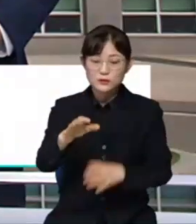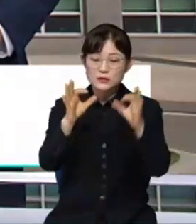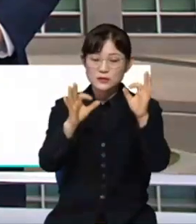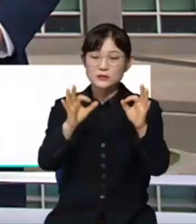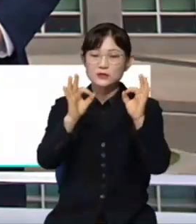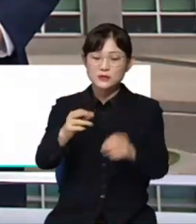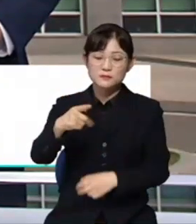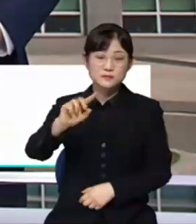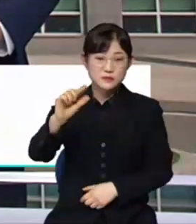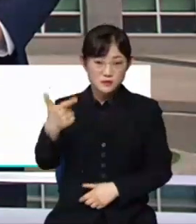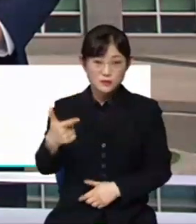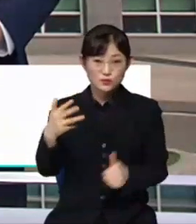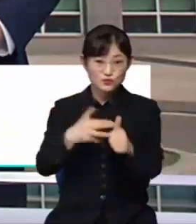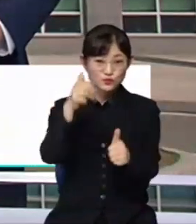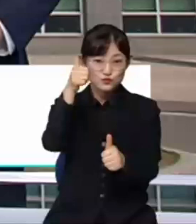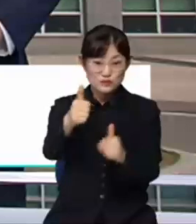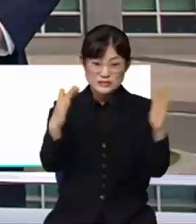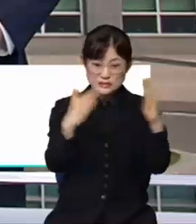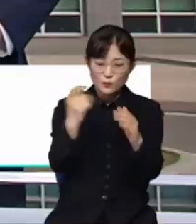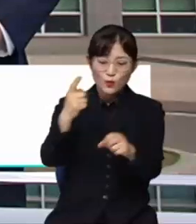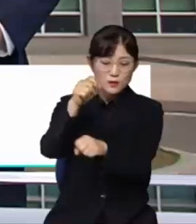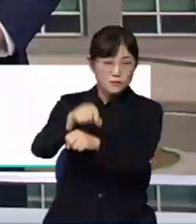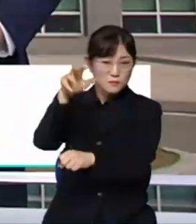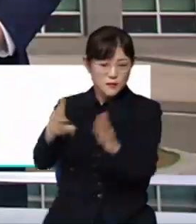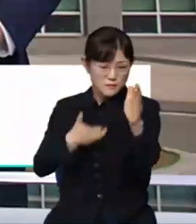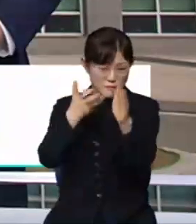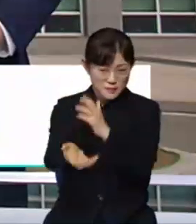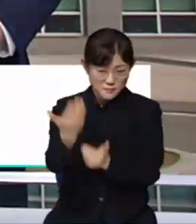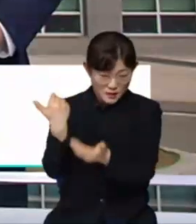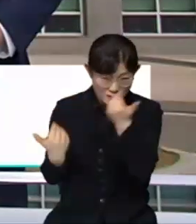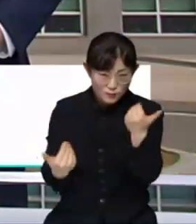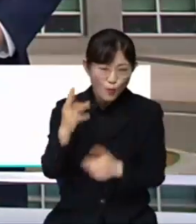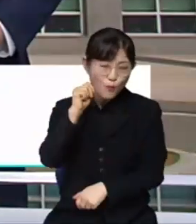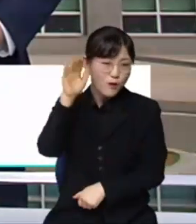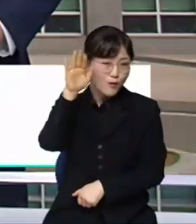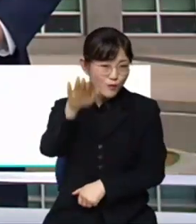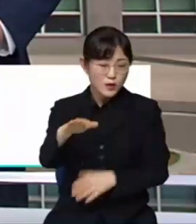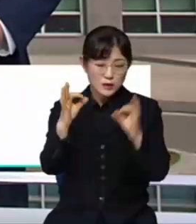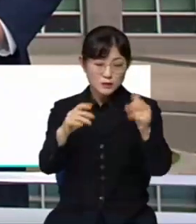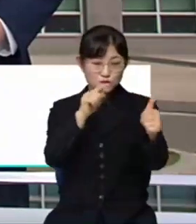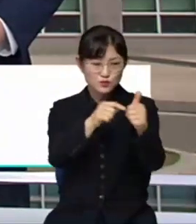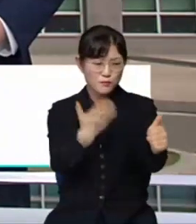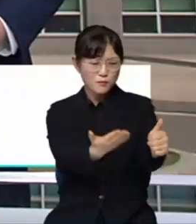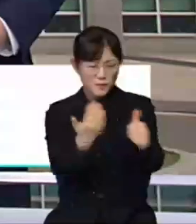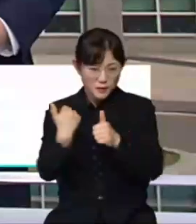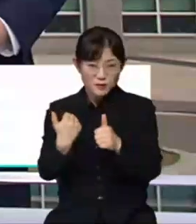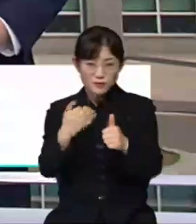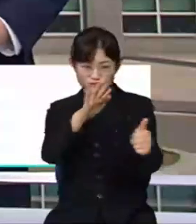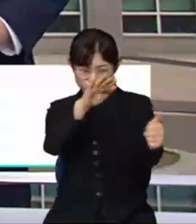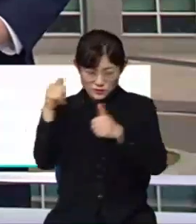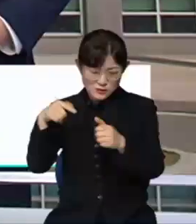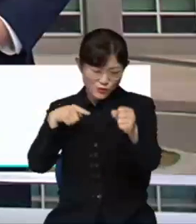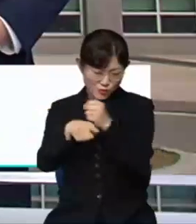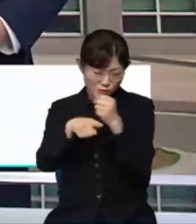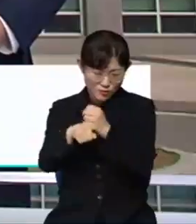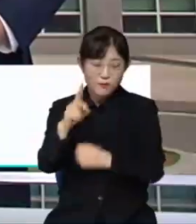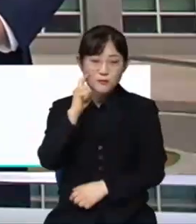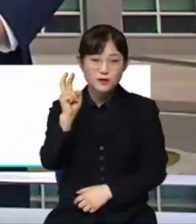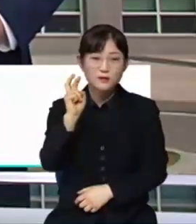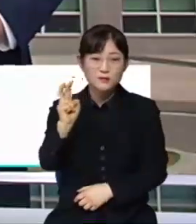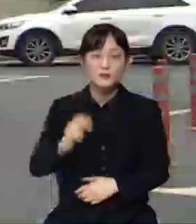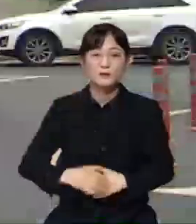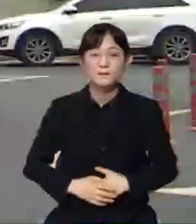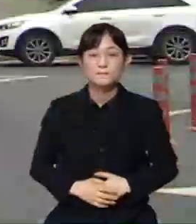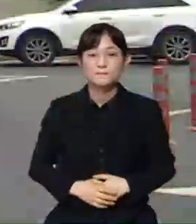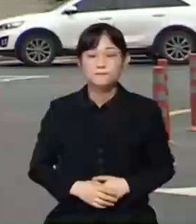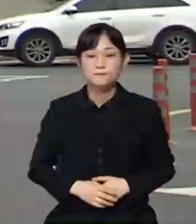군수의 집무실과 자택을 압수수색했는데 조만간 김 군수를 소환 조사할 것이란 관측도 나옵니다. 정의진 기자입니다.